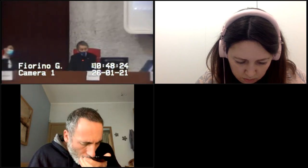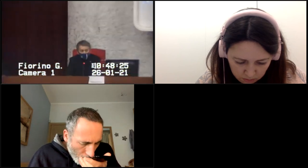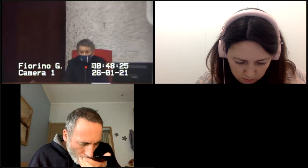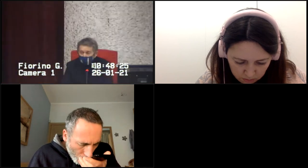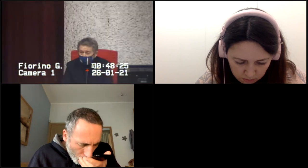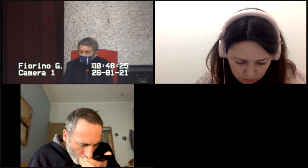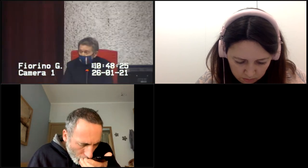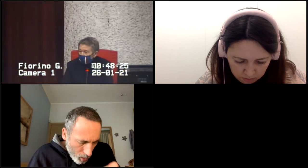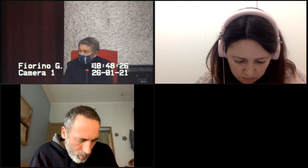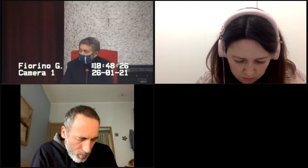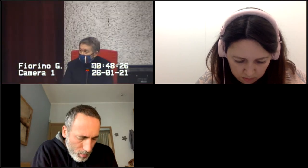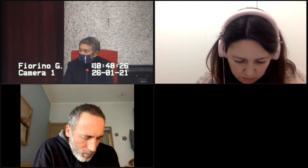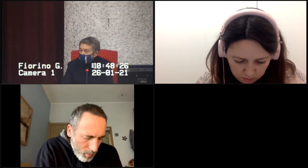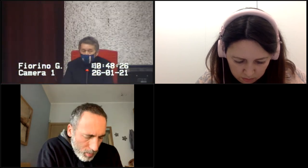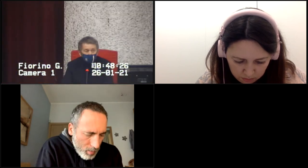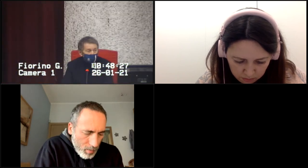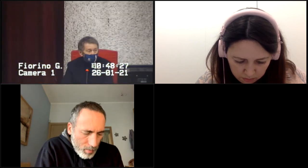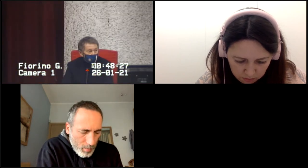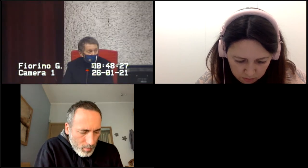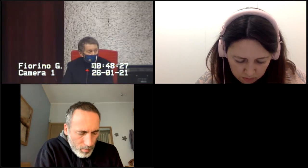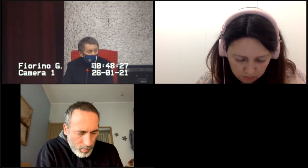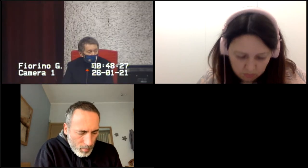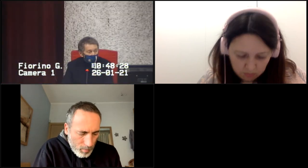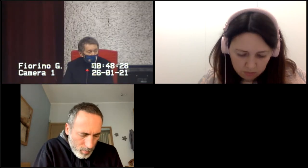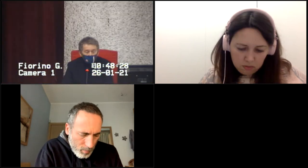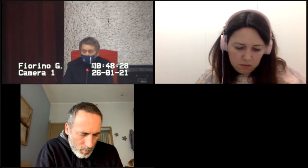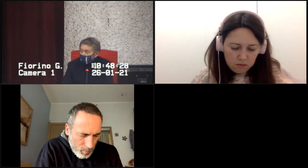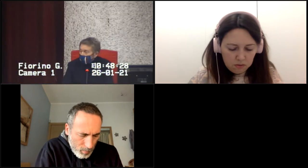Ci sono altri interventi?